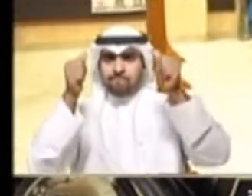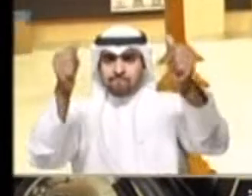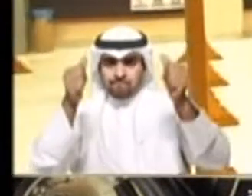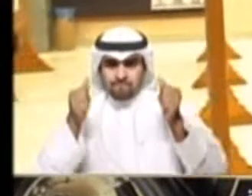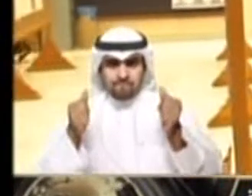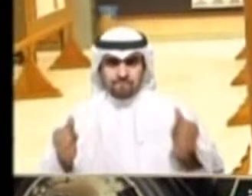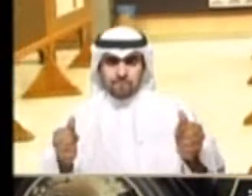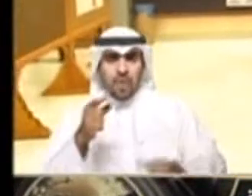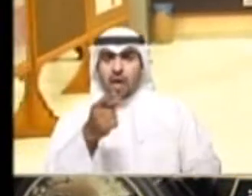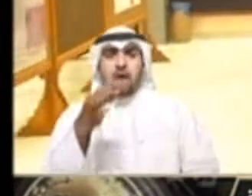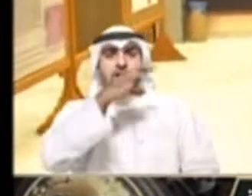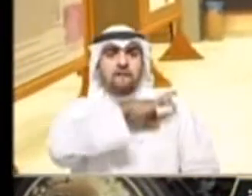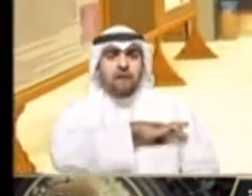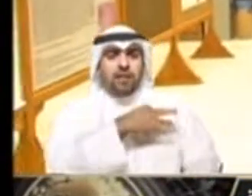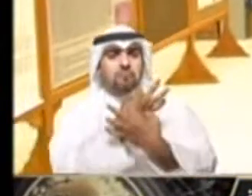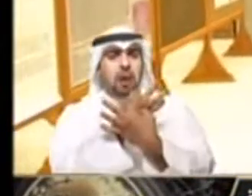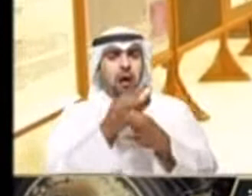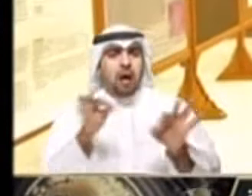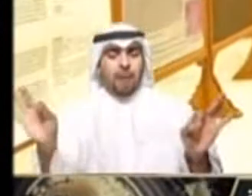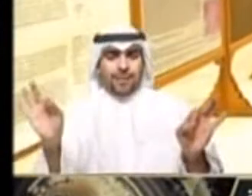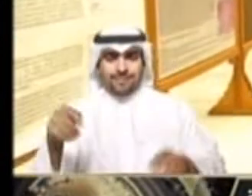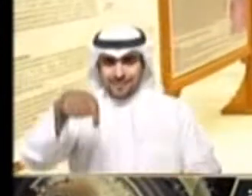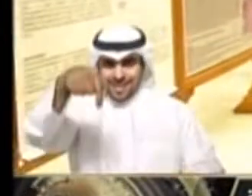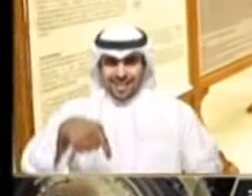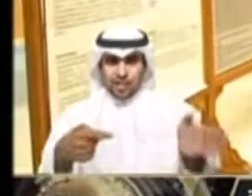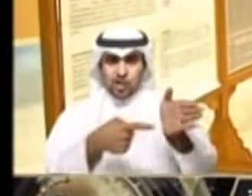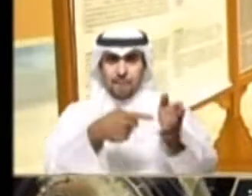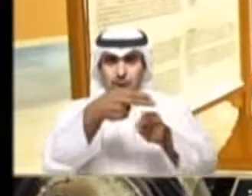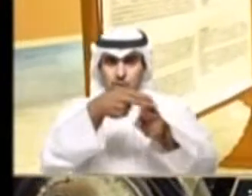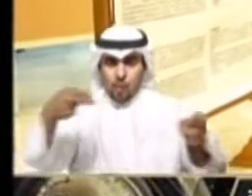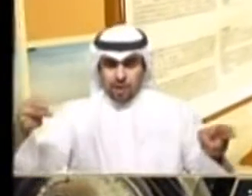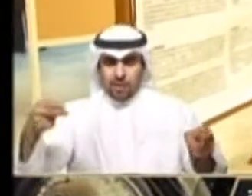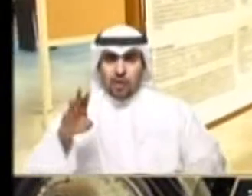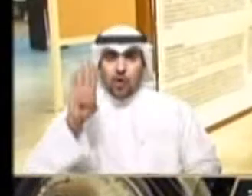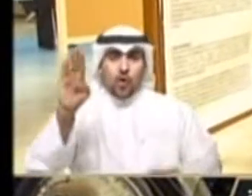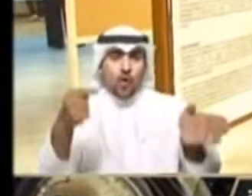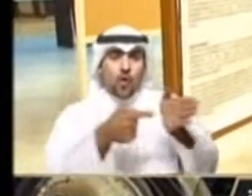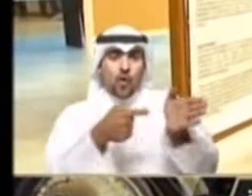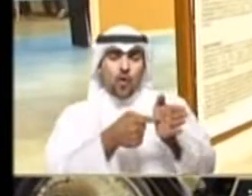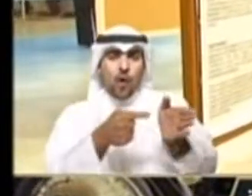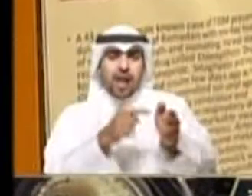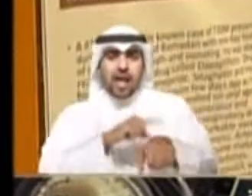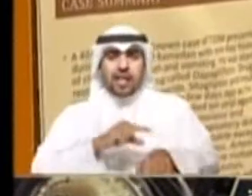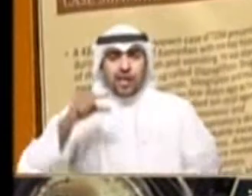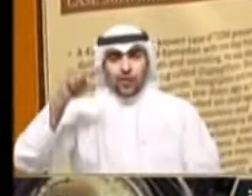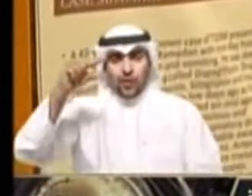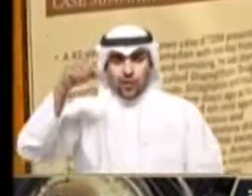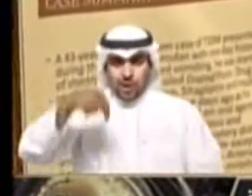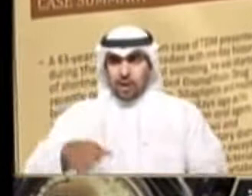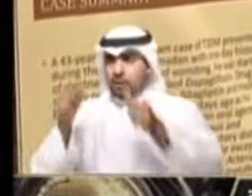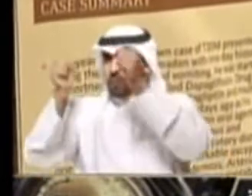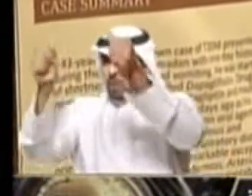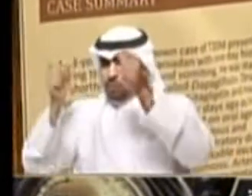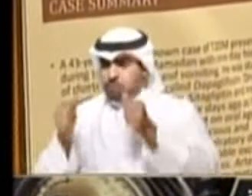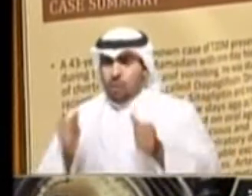للحصر، قدم طلبة كلية الطب بجامعة الكويت ما يقارب 211 ملصقا علميا تنوعت